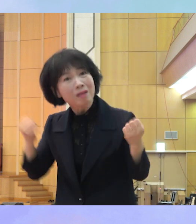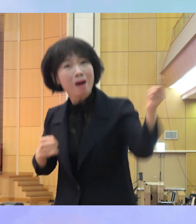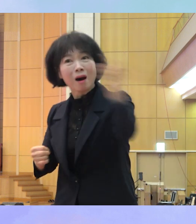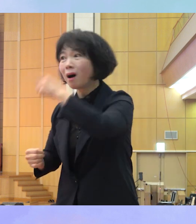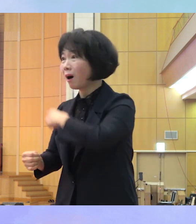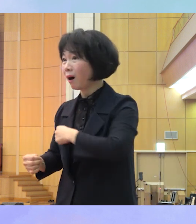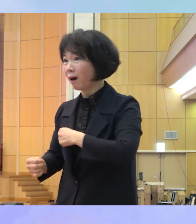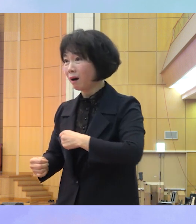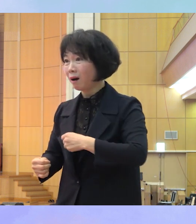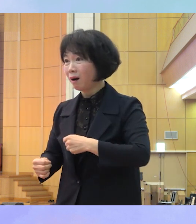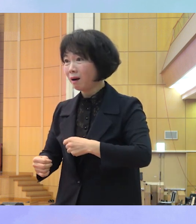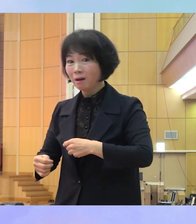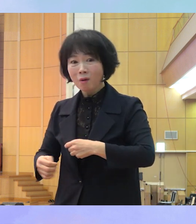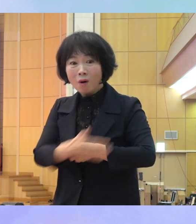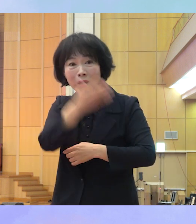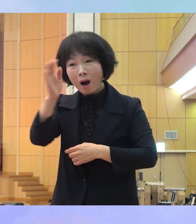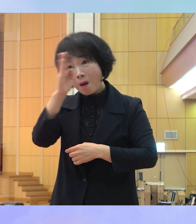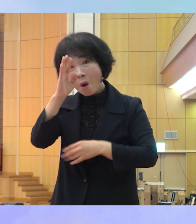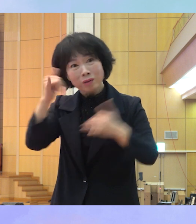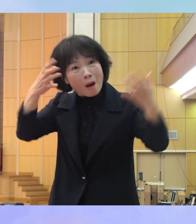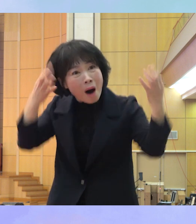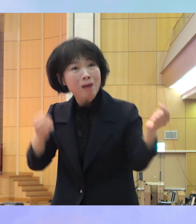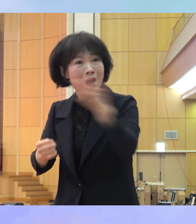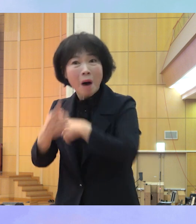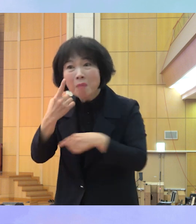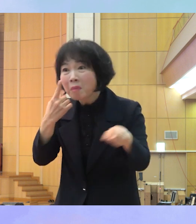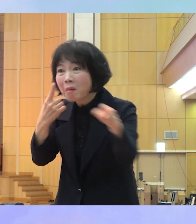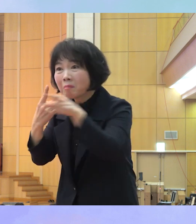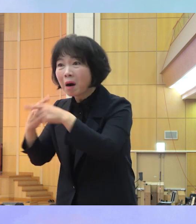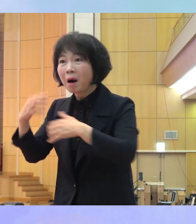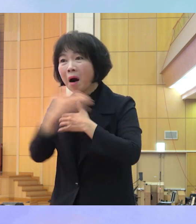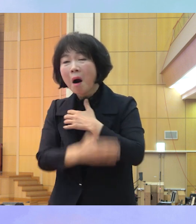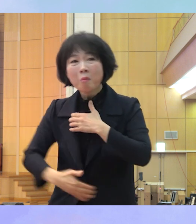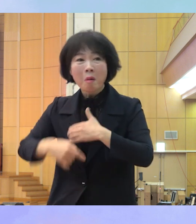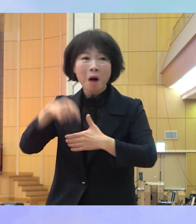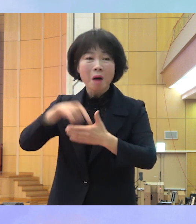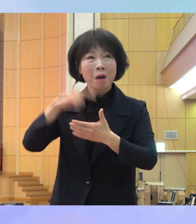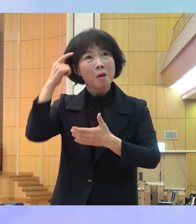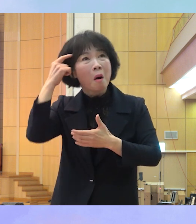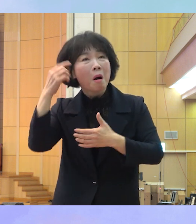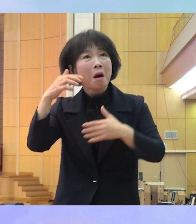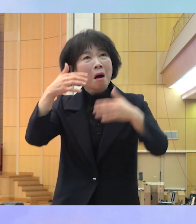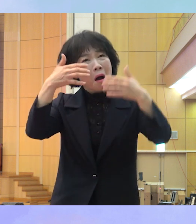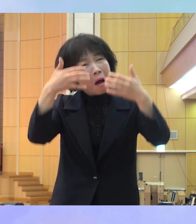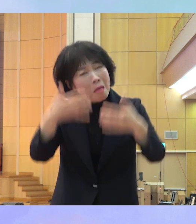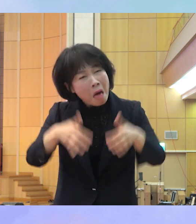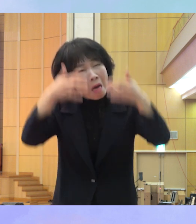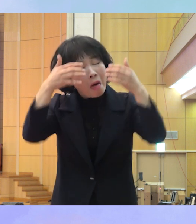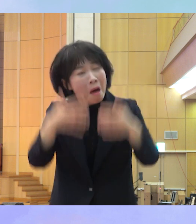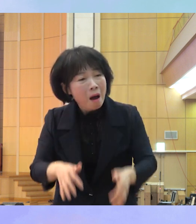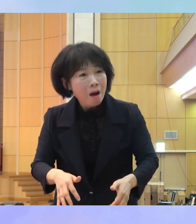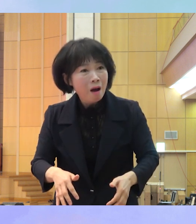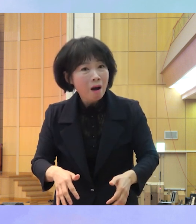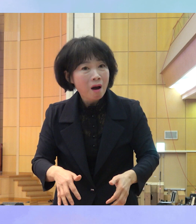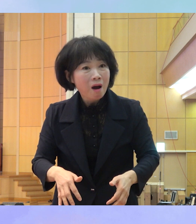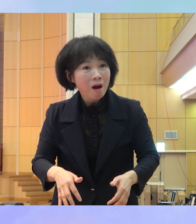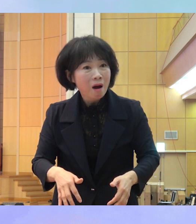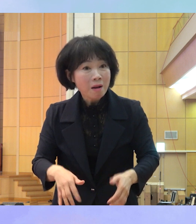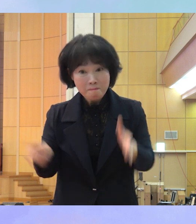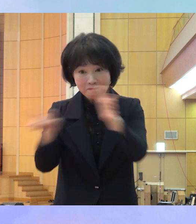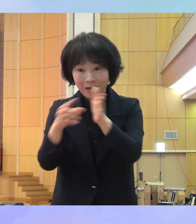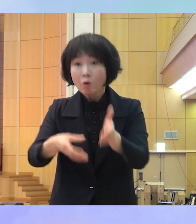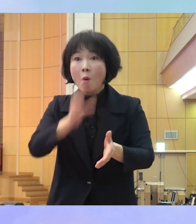잘못하면 오히려 병 걸립니다. 그러니까 내가 믿어지지 않으면 받지 마세요. 그거 먹으면 오히려 병이